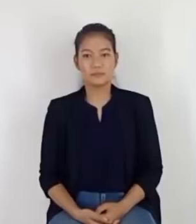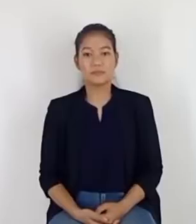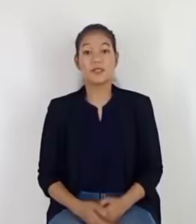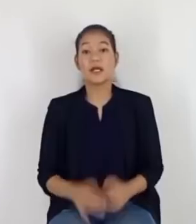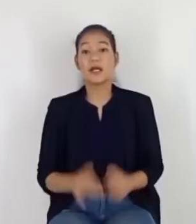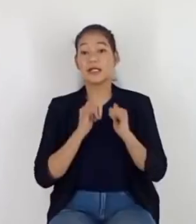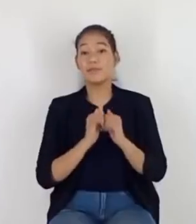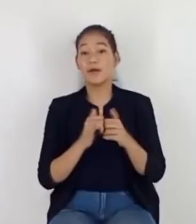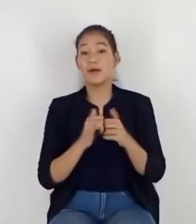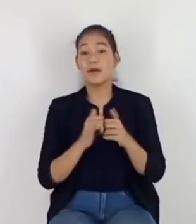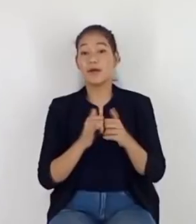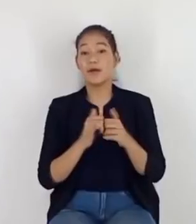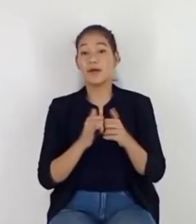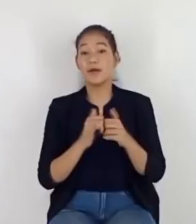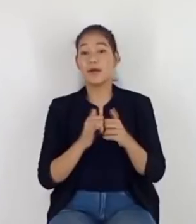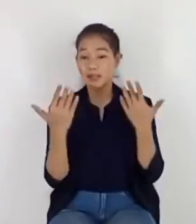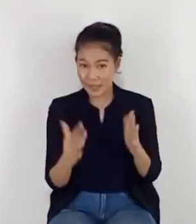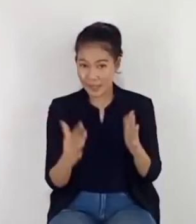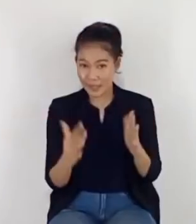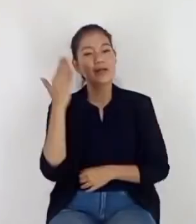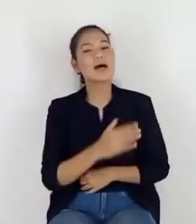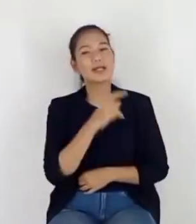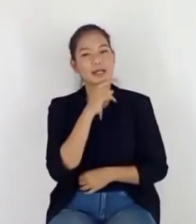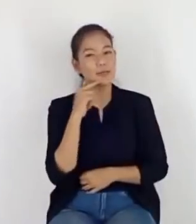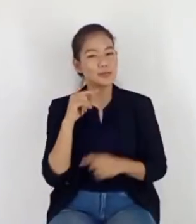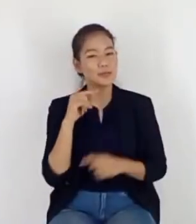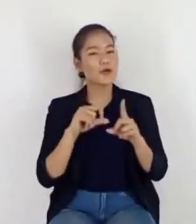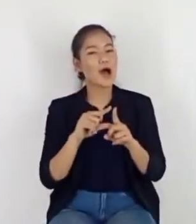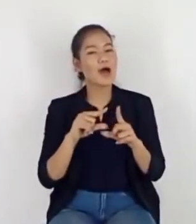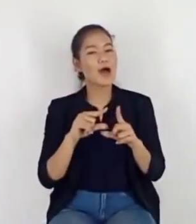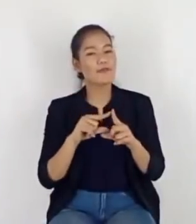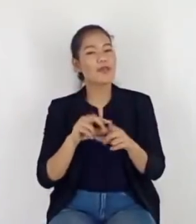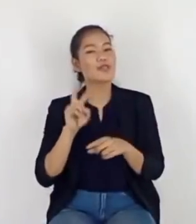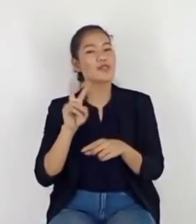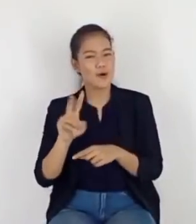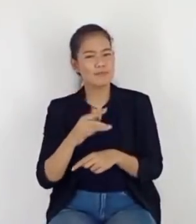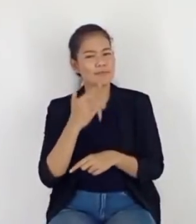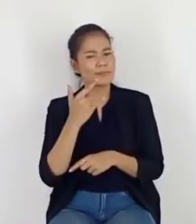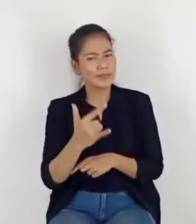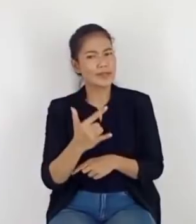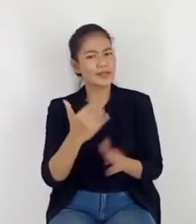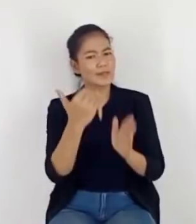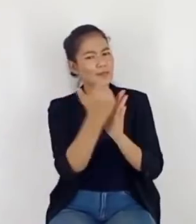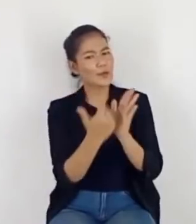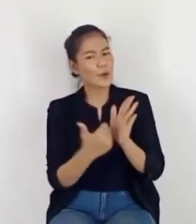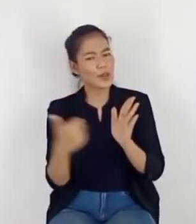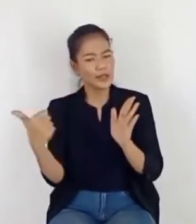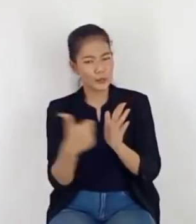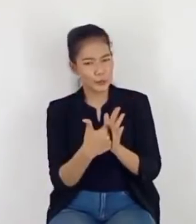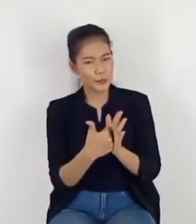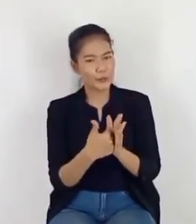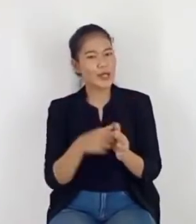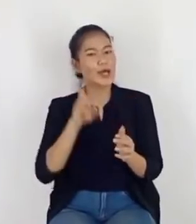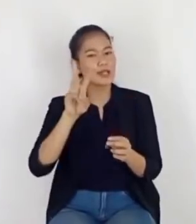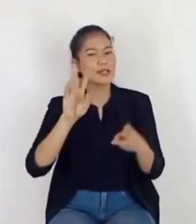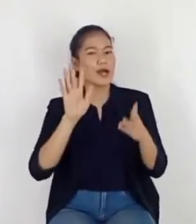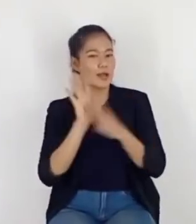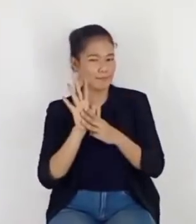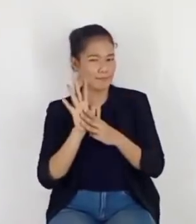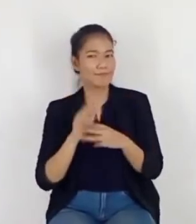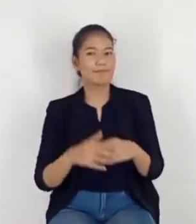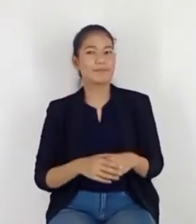Ibadah telah selesai, selamat hari Minggu Advent kedua. Dan tetaplah mengikuti protokol kesehatan 3M,